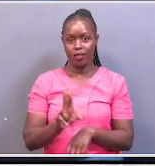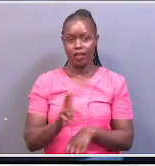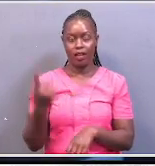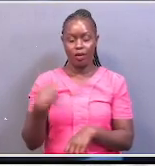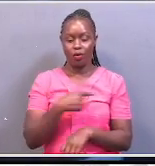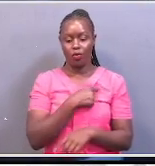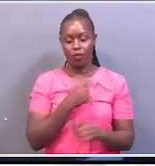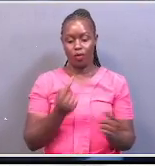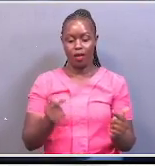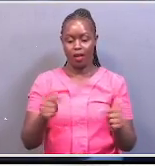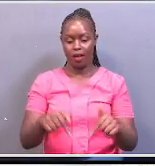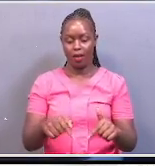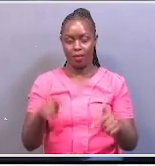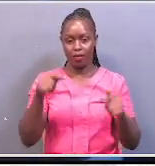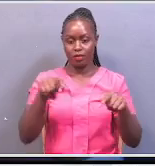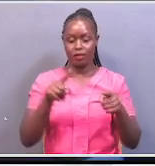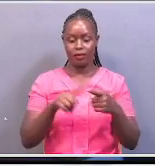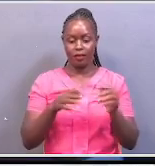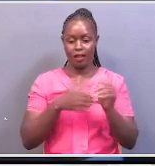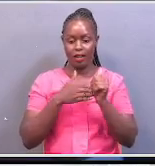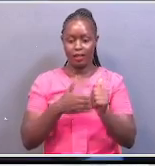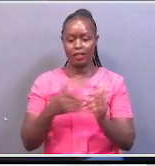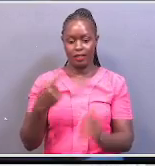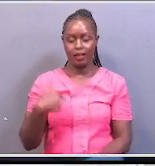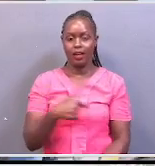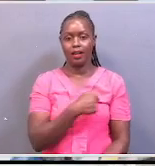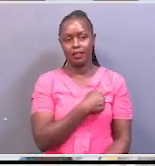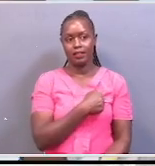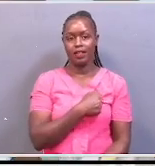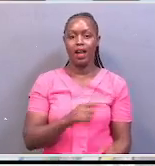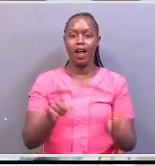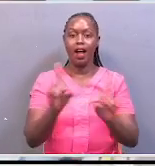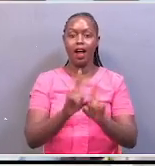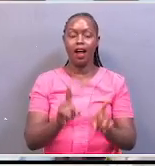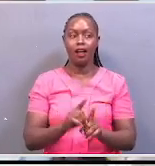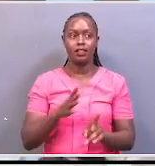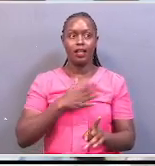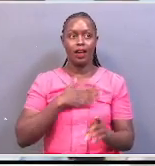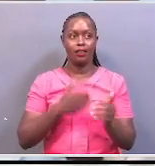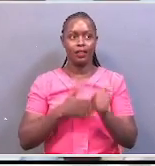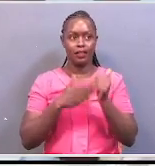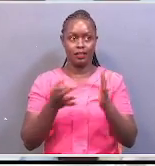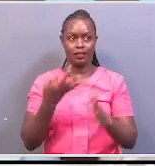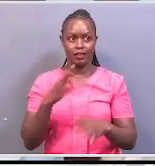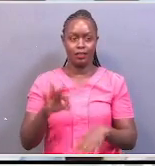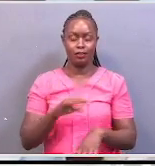tumekuja hapa wewe ukituongoza kama kiongozi wetu wa taifa,